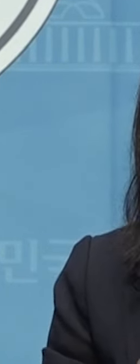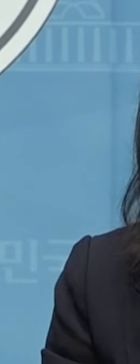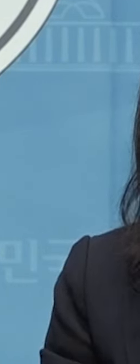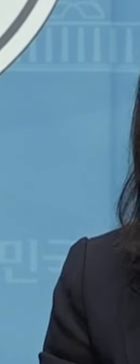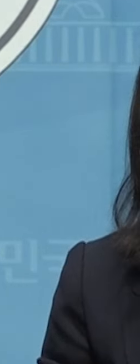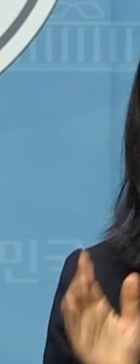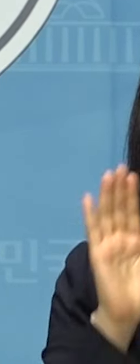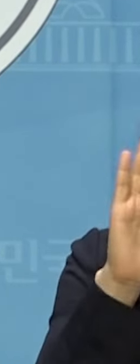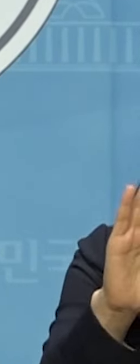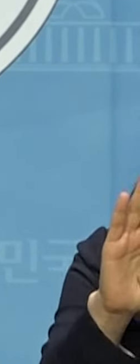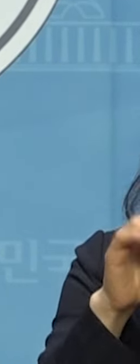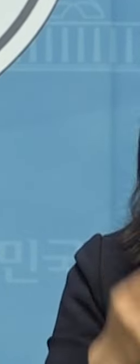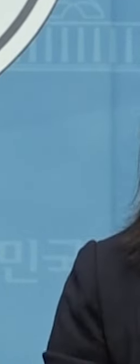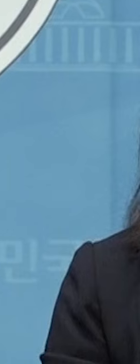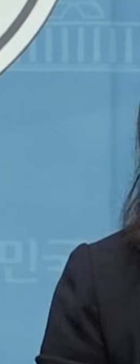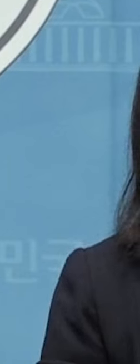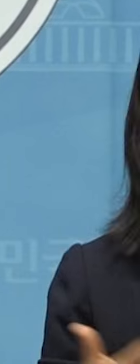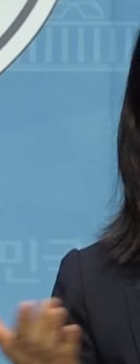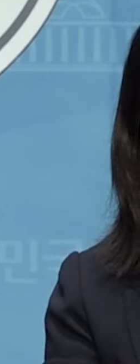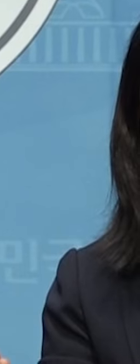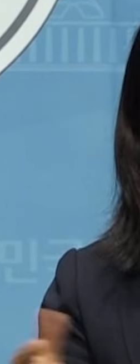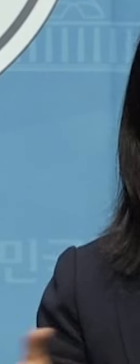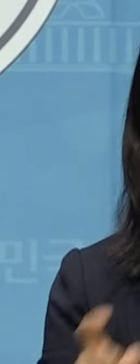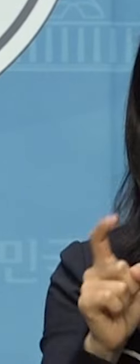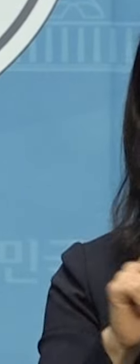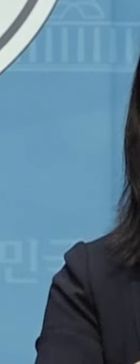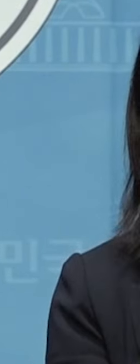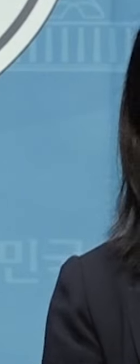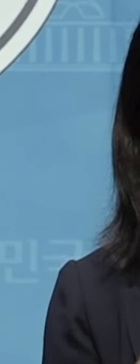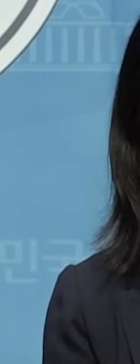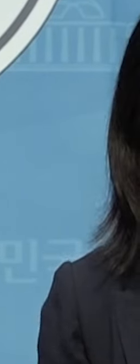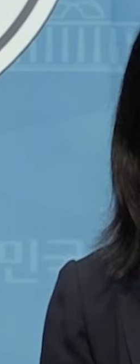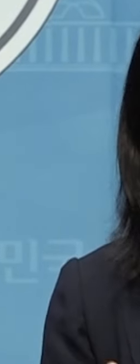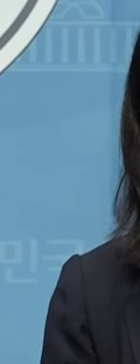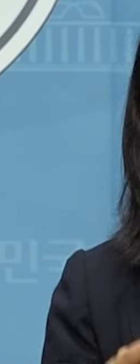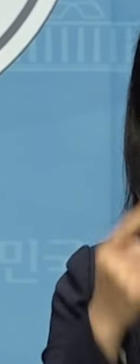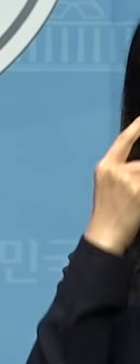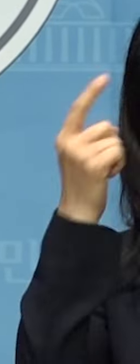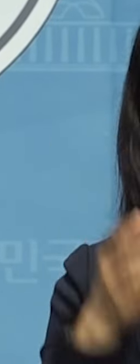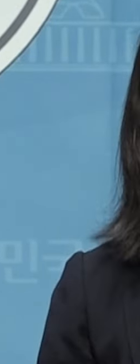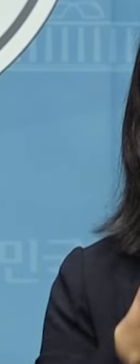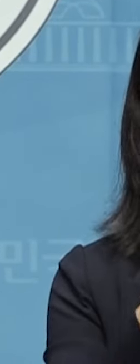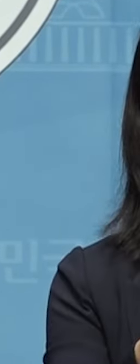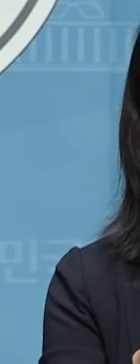등의 진상규명을 위한 특별검사의 임명 등에 관한 법률안을